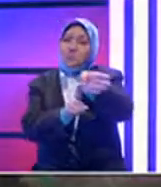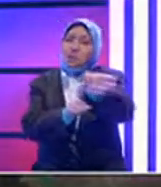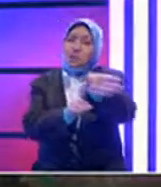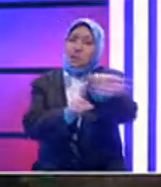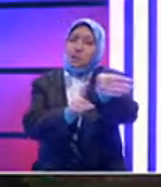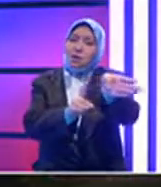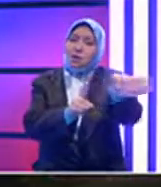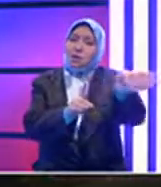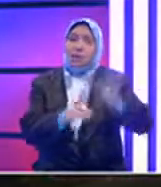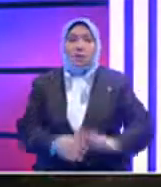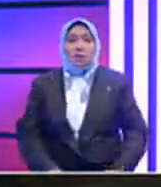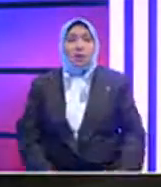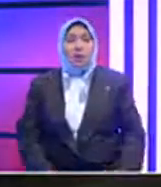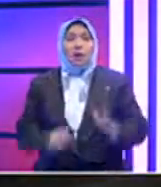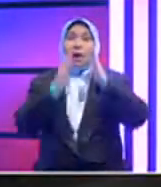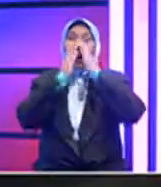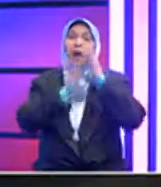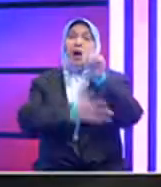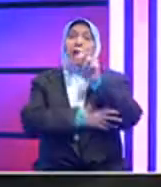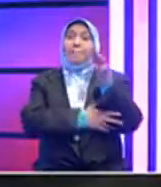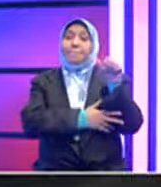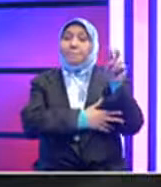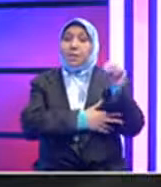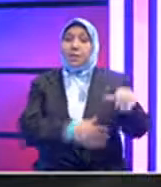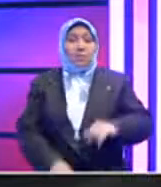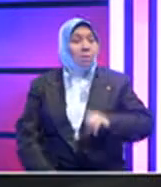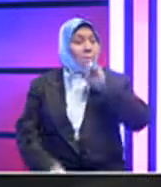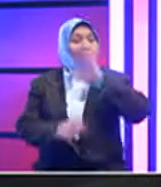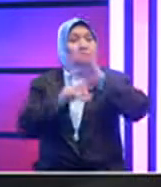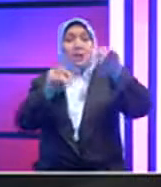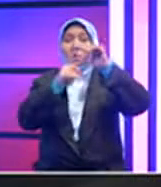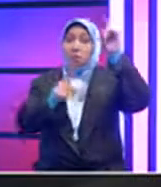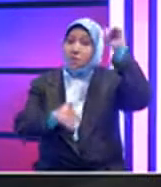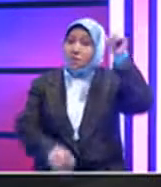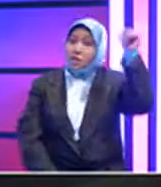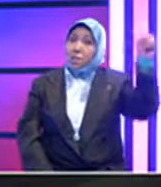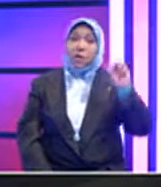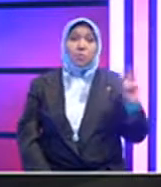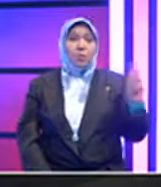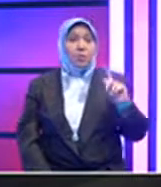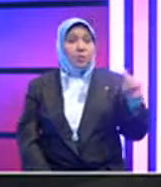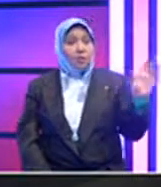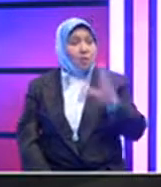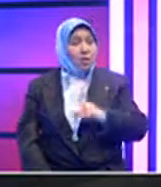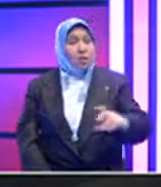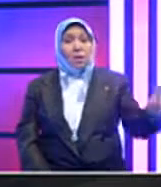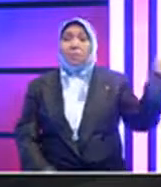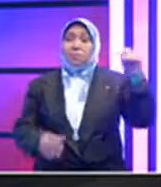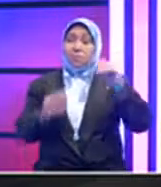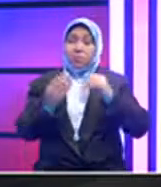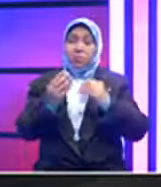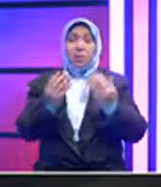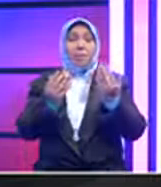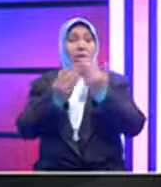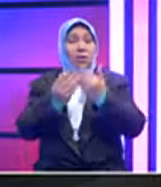boolean ini Amin Southern Assalamualaikum warahmatullahi wabarakatuh alhamdulillah wa shalaatu wa salaamu ala rosulillah wa ala